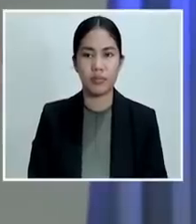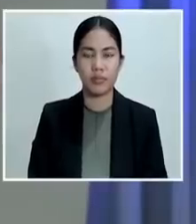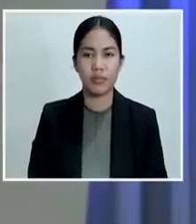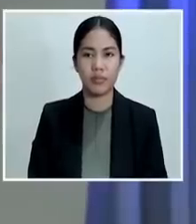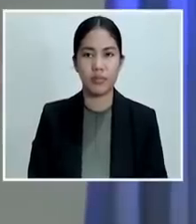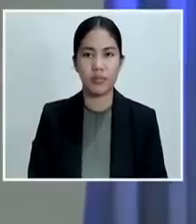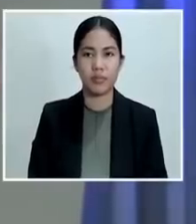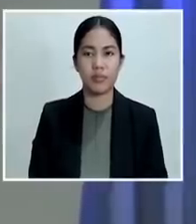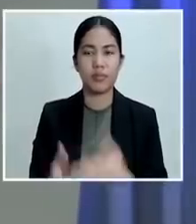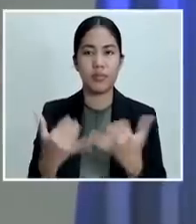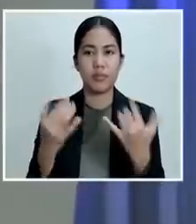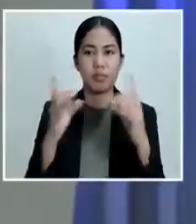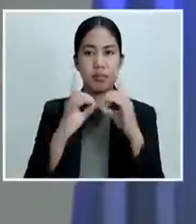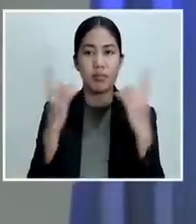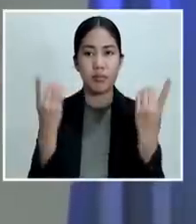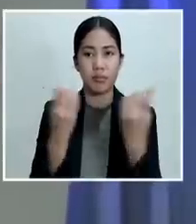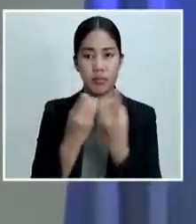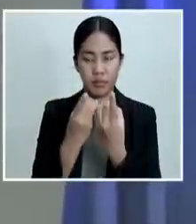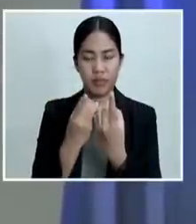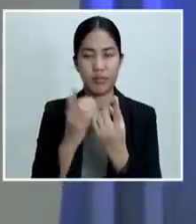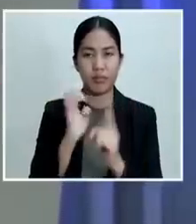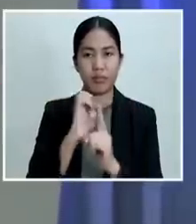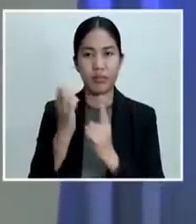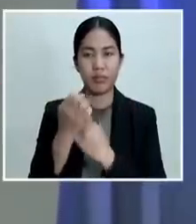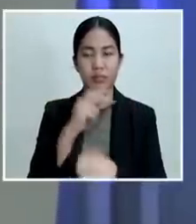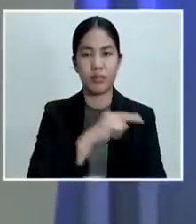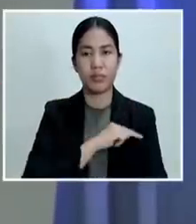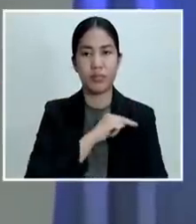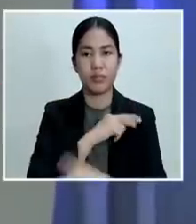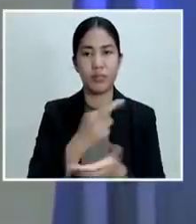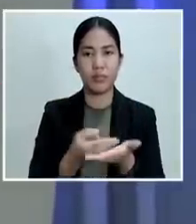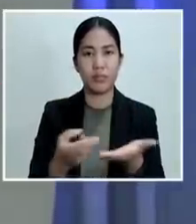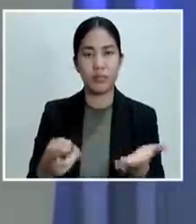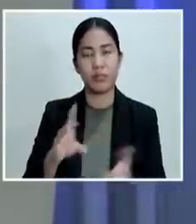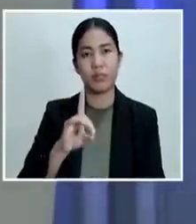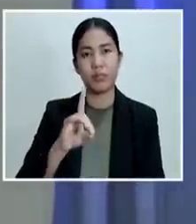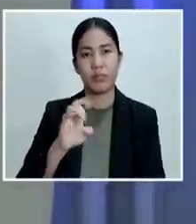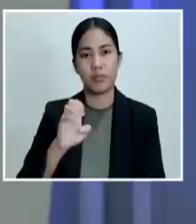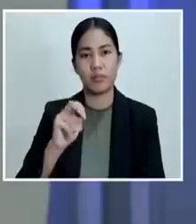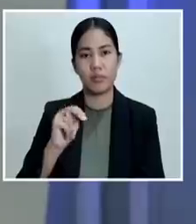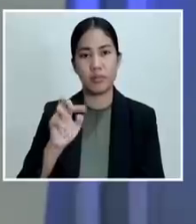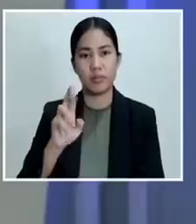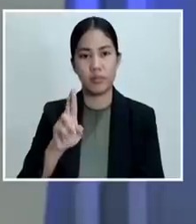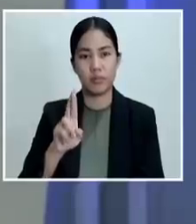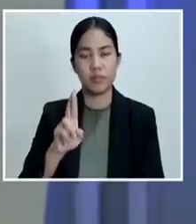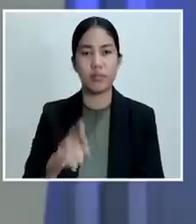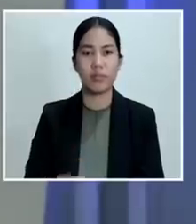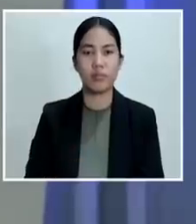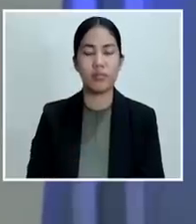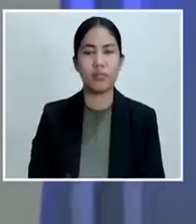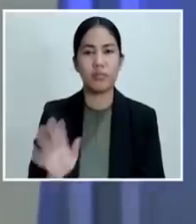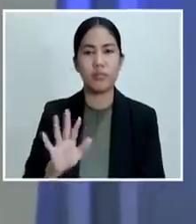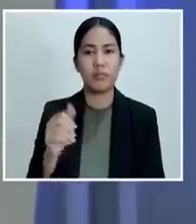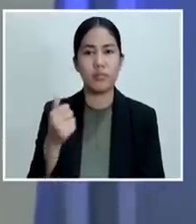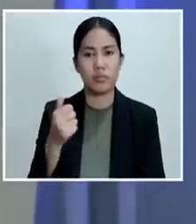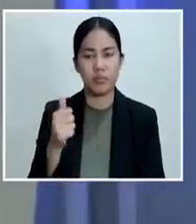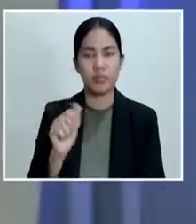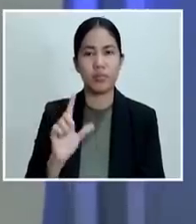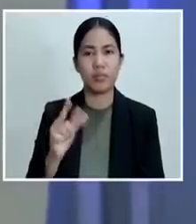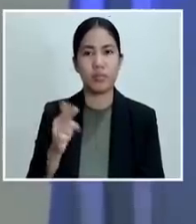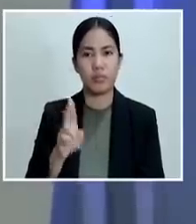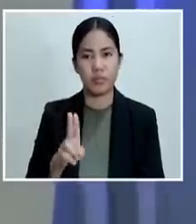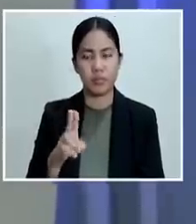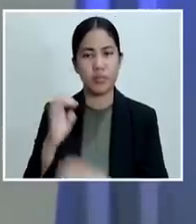Iniyag ng Department of Environment and Natural Resources o DENR na 10 lokal na pamahalaan ang